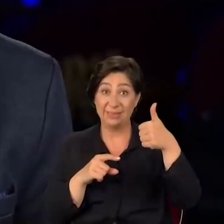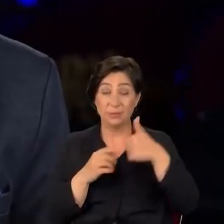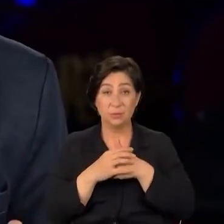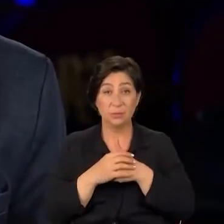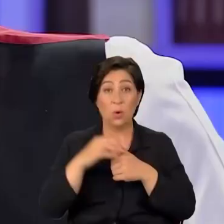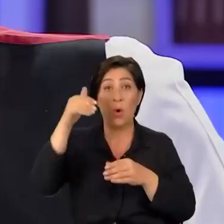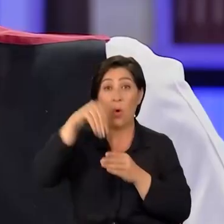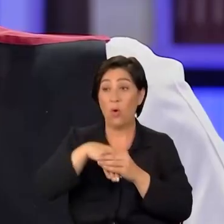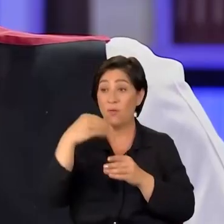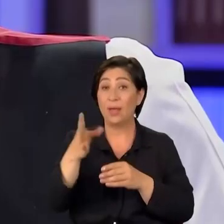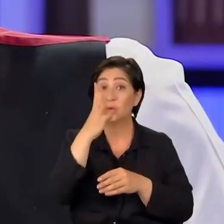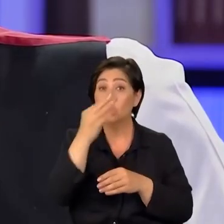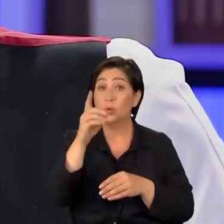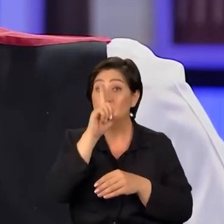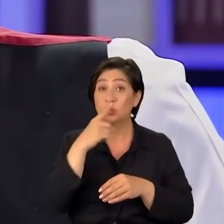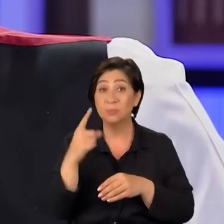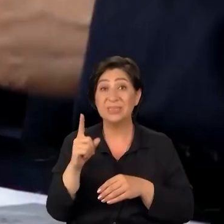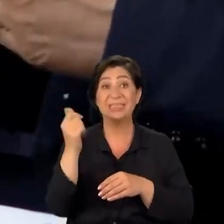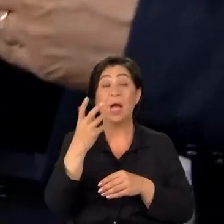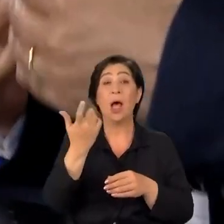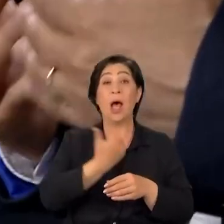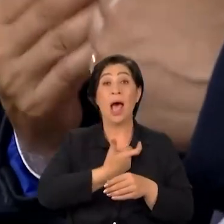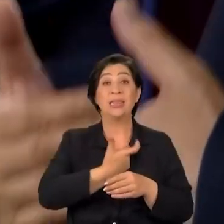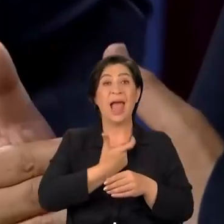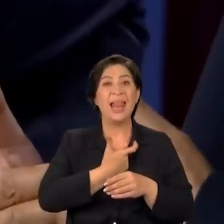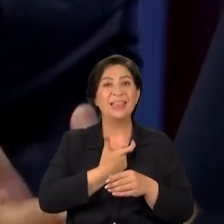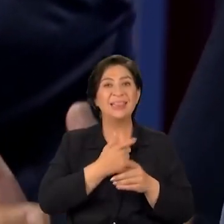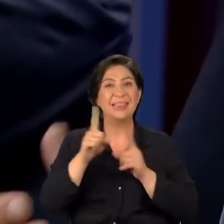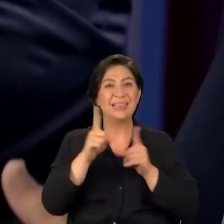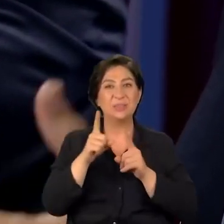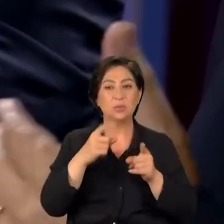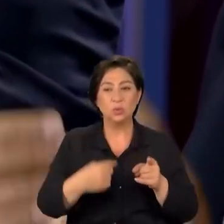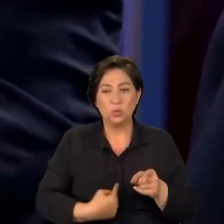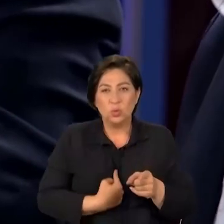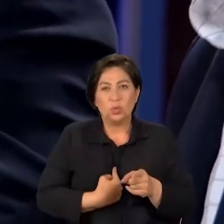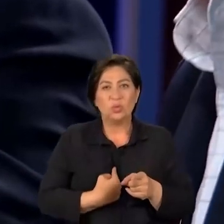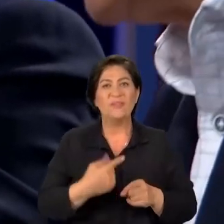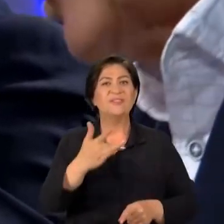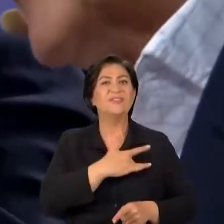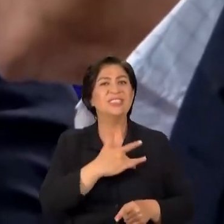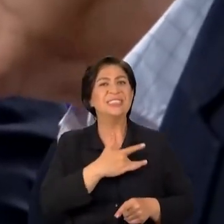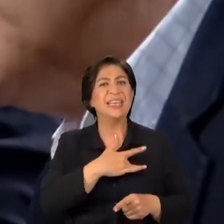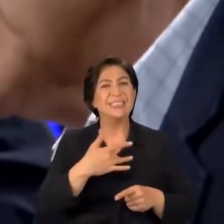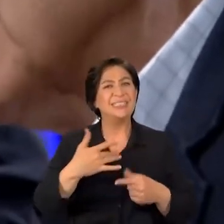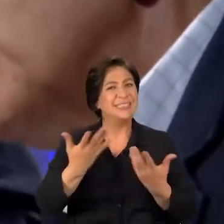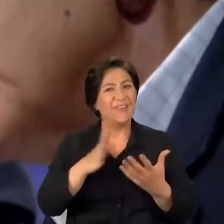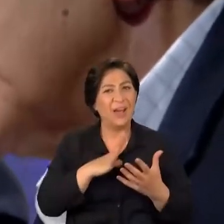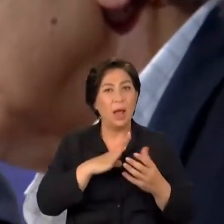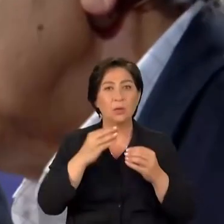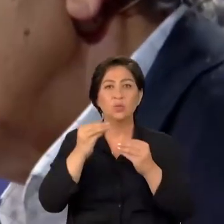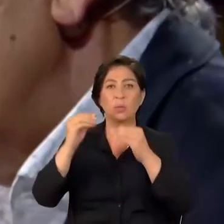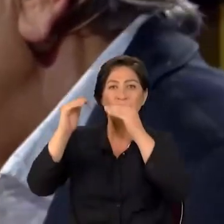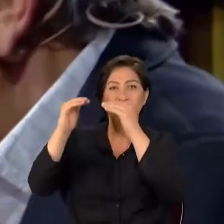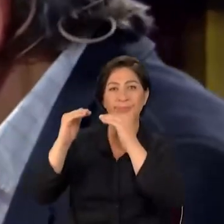şimdiye kadar oy vermiş 4 milyon 100 binin içinde adalet duygusu zedelenmiş. Vicdan duygusu zedelenmişlerden ciddi bir eksilme